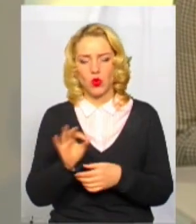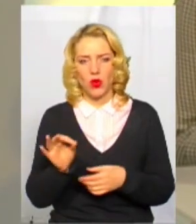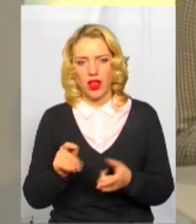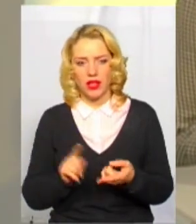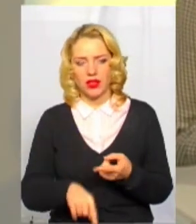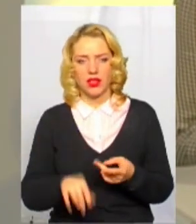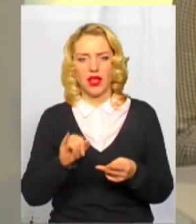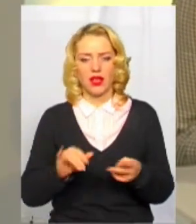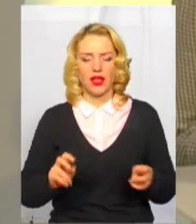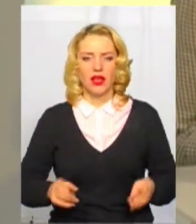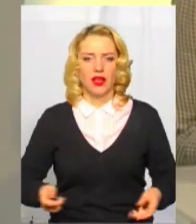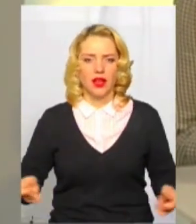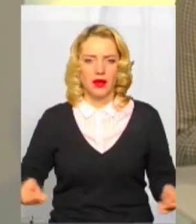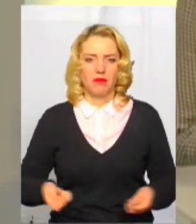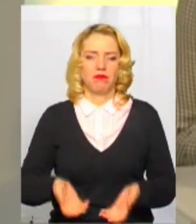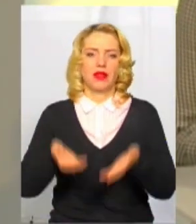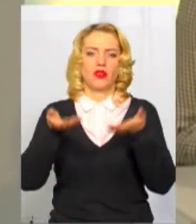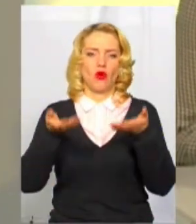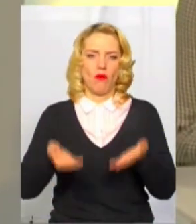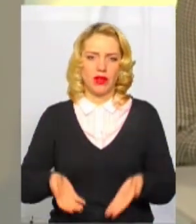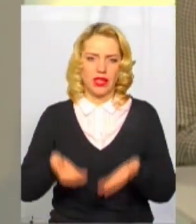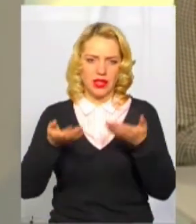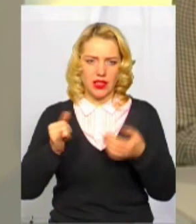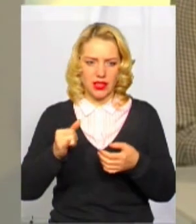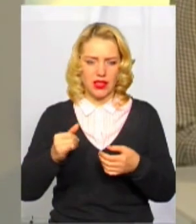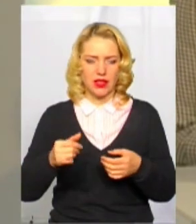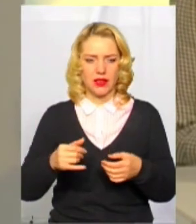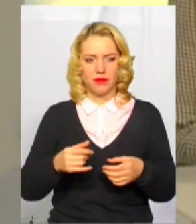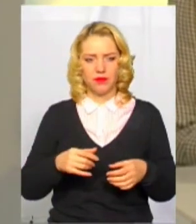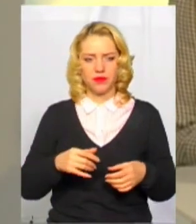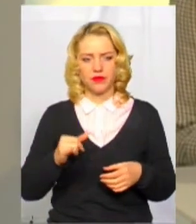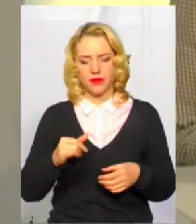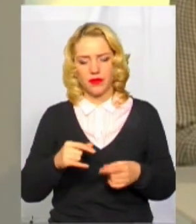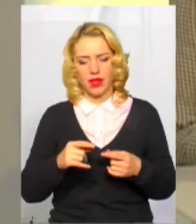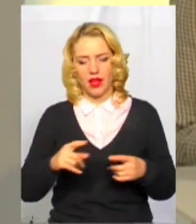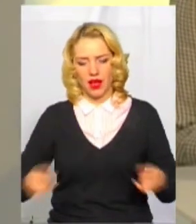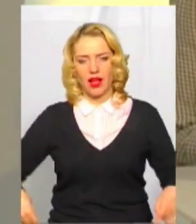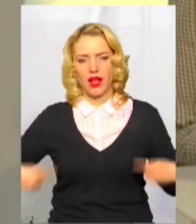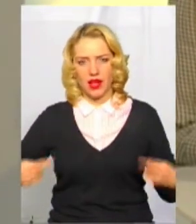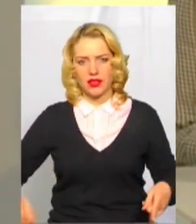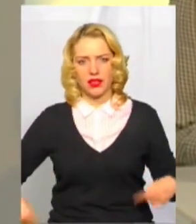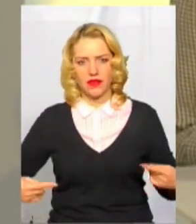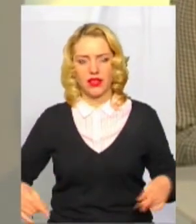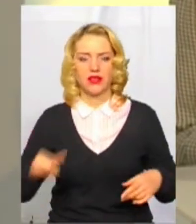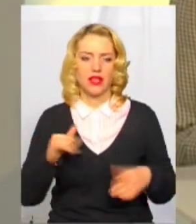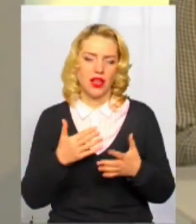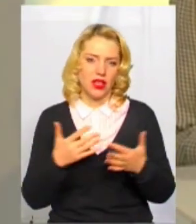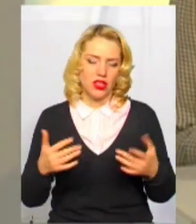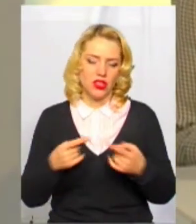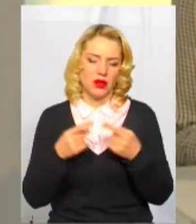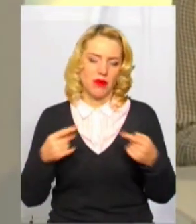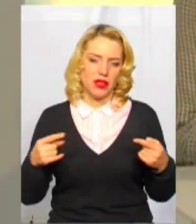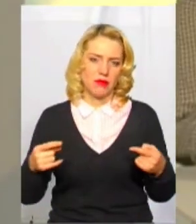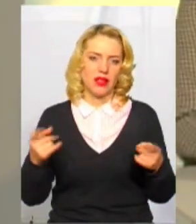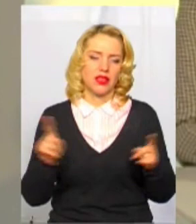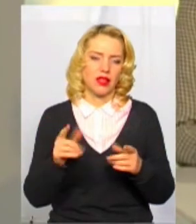це сьогодні є і підйомники, сьогодні це є і однозначно засоби, коляски інвалідні, і інші предмети,